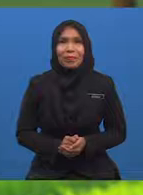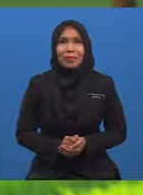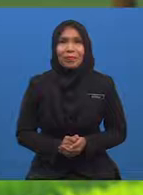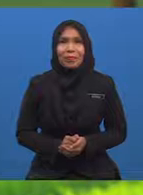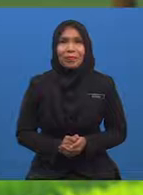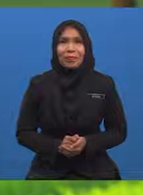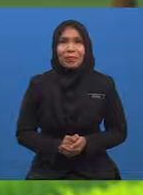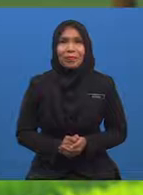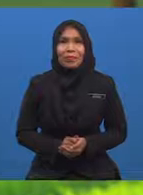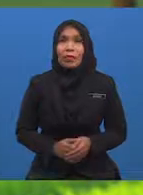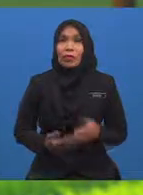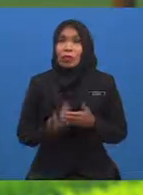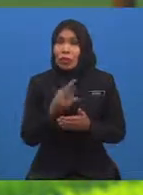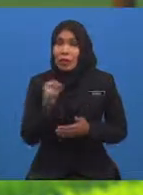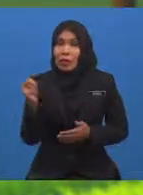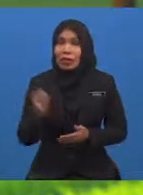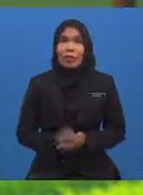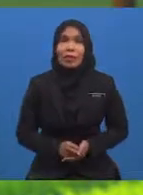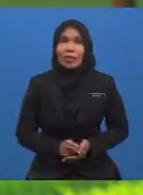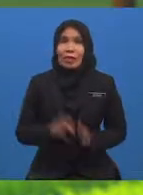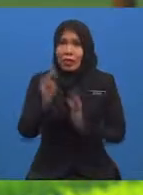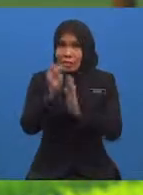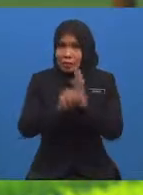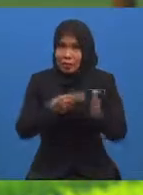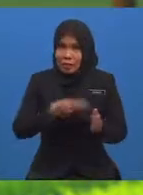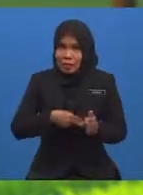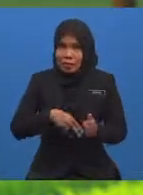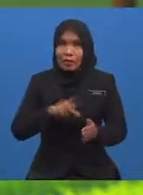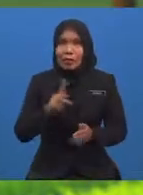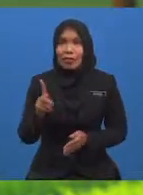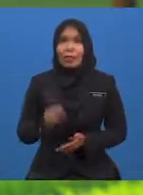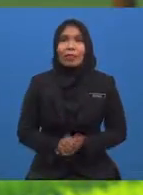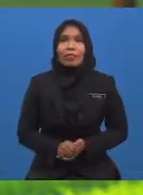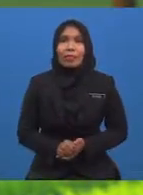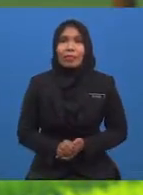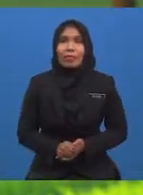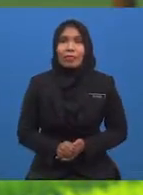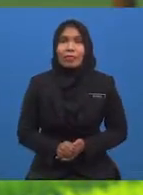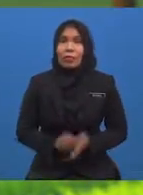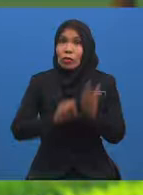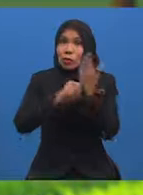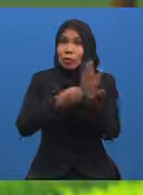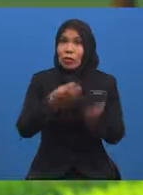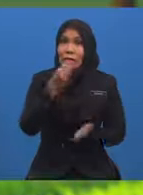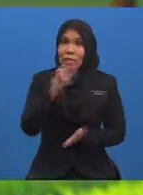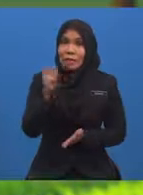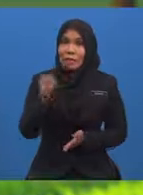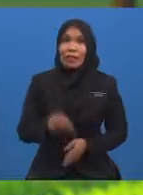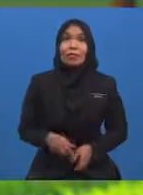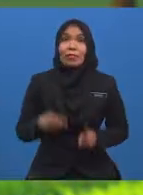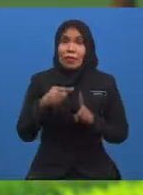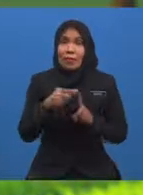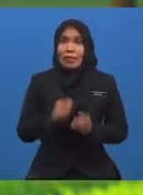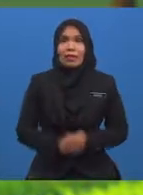tumbuhan menghasilkan sumber makanan kepada manusia dan juga haiwan di luar